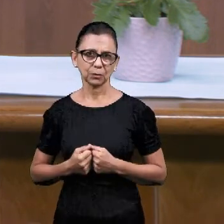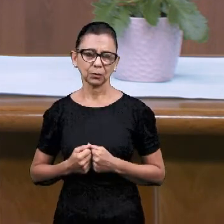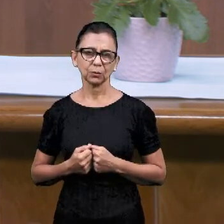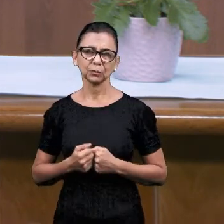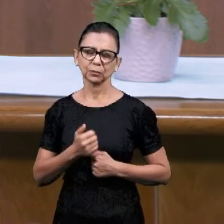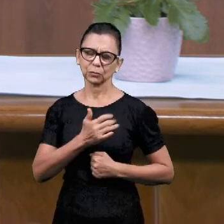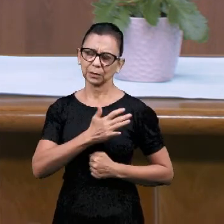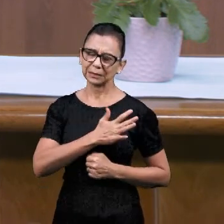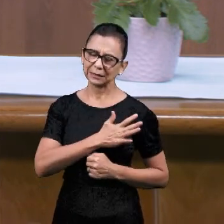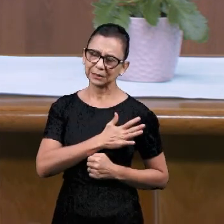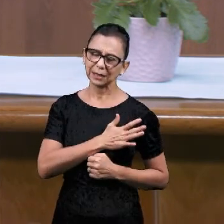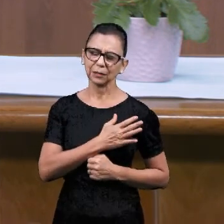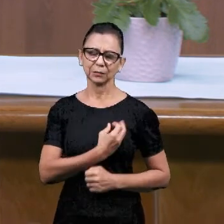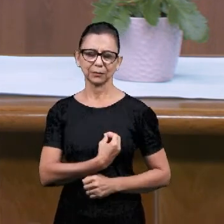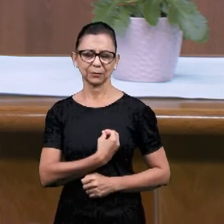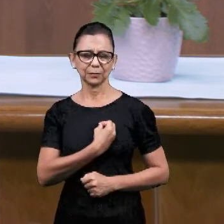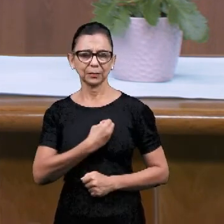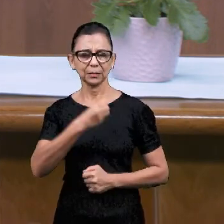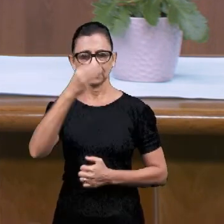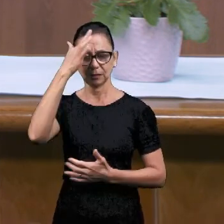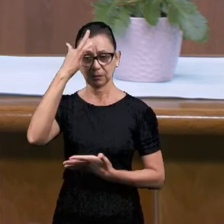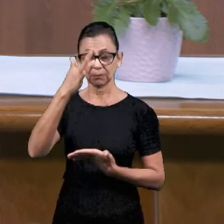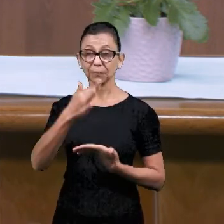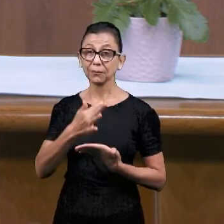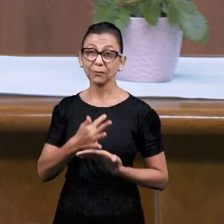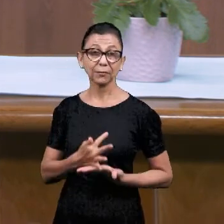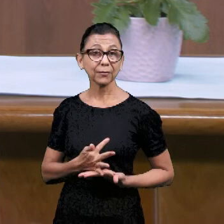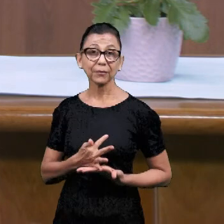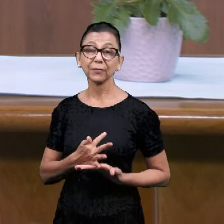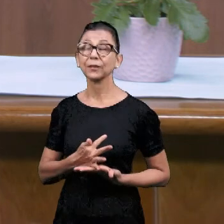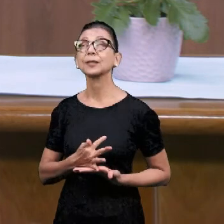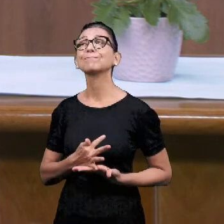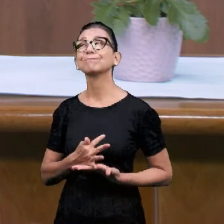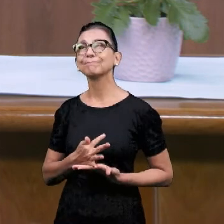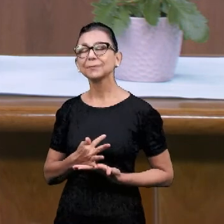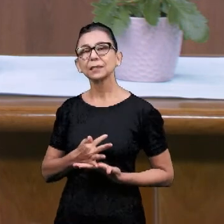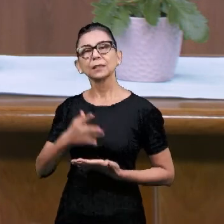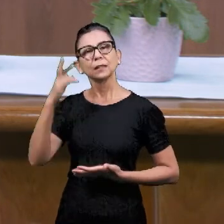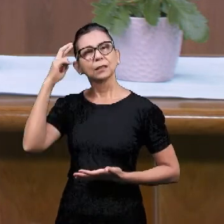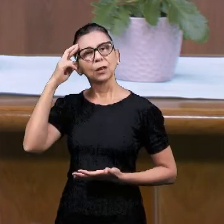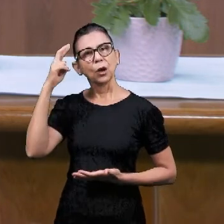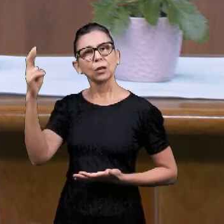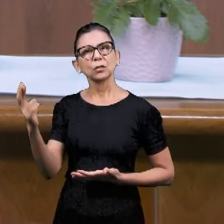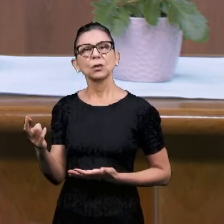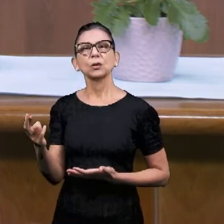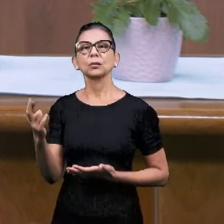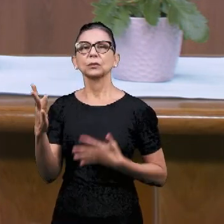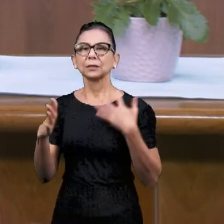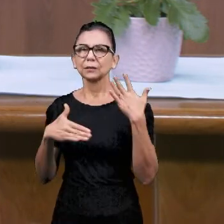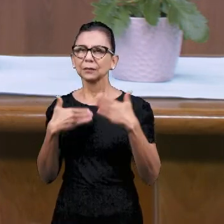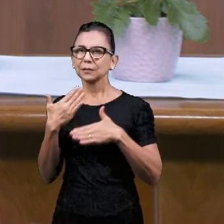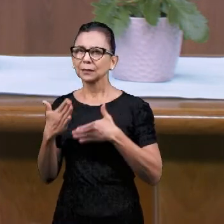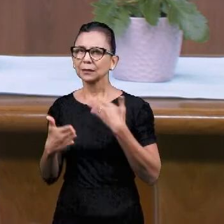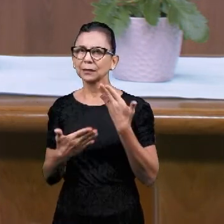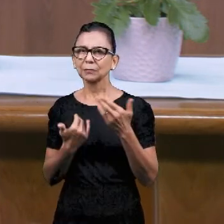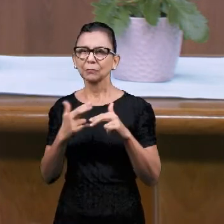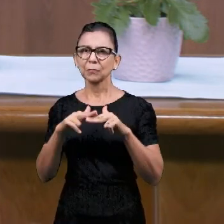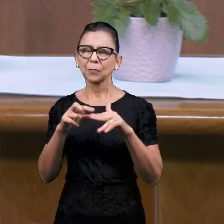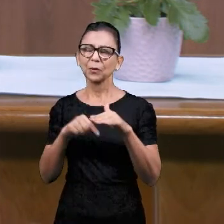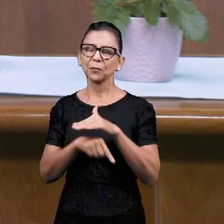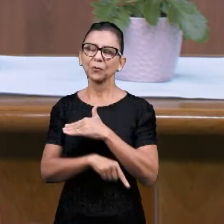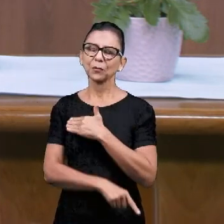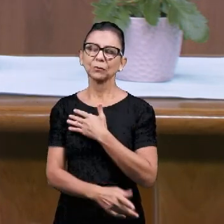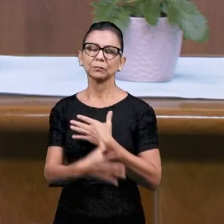notre cœur, notre foi. Seigneur Dieu, c'est quelque chose qui nous renouvelle grandement, nous réjouit grandement, entendre ta voix